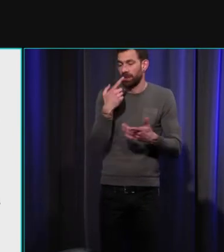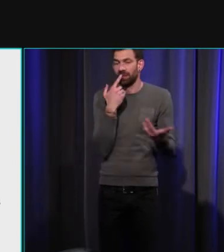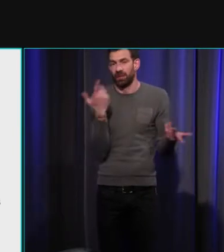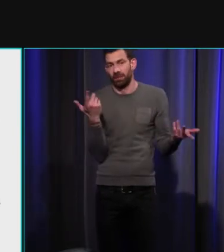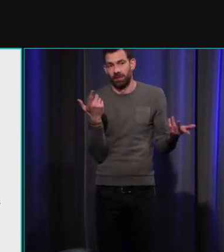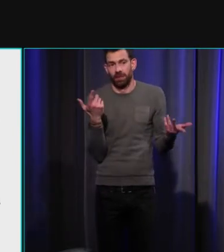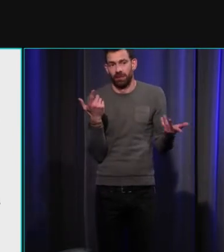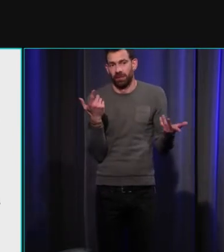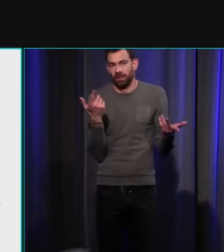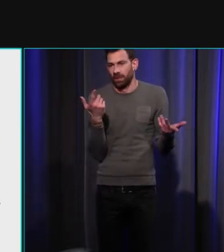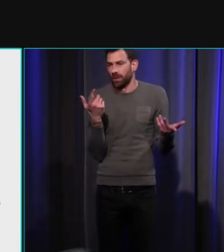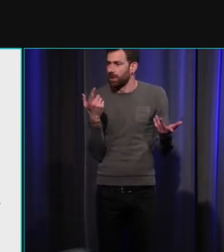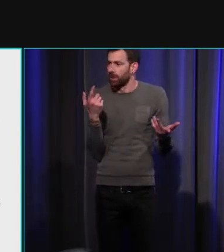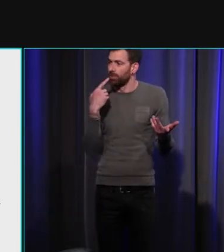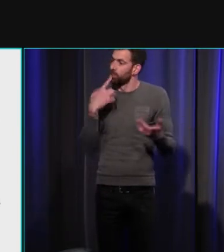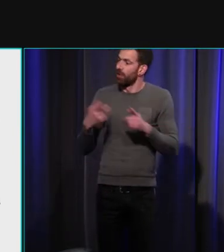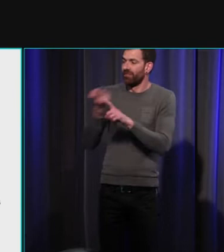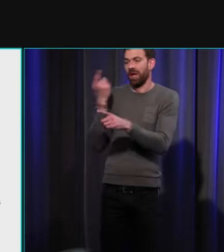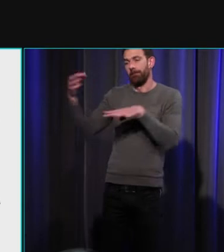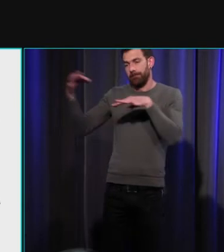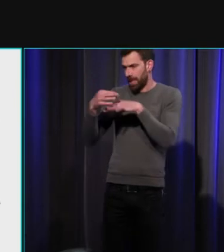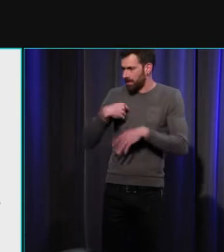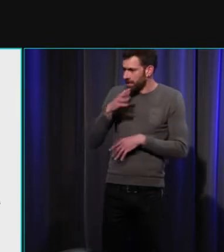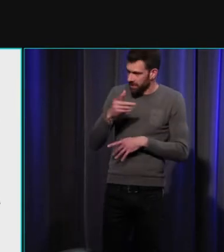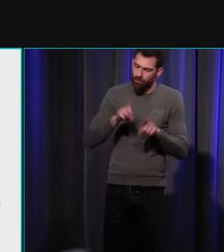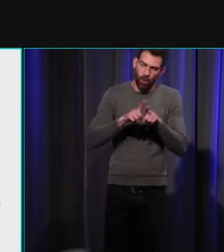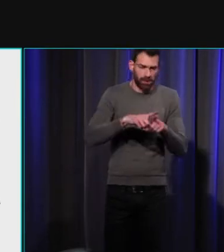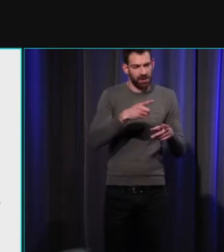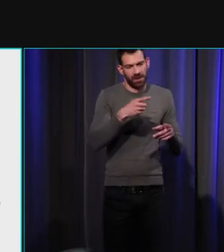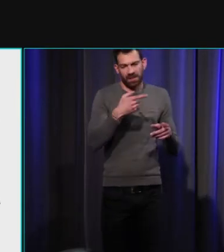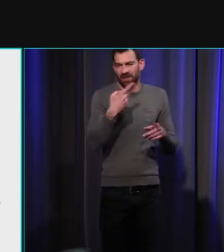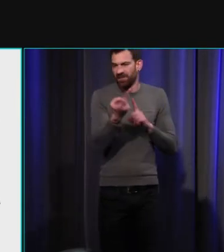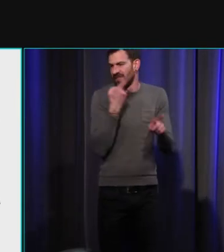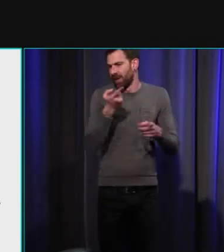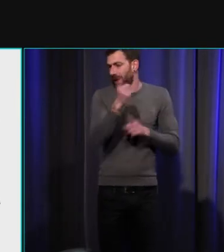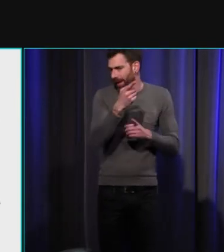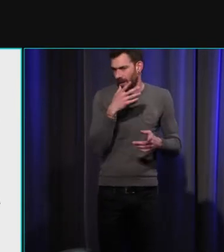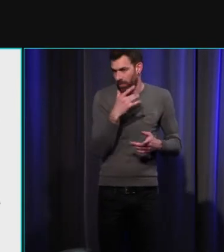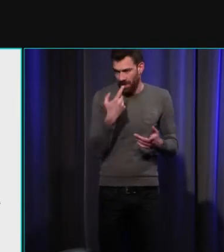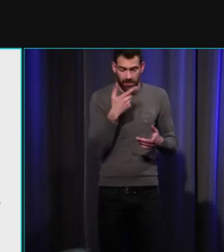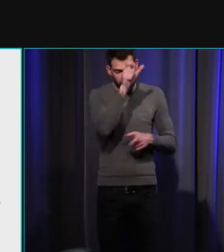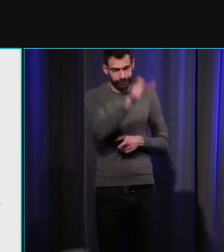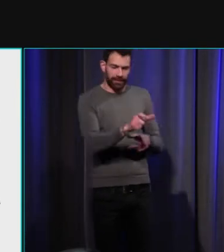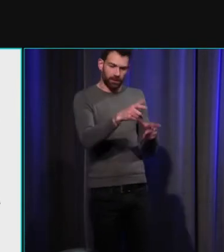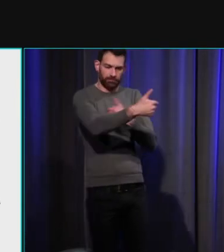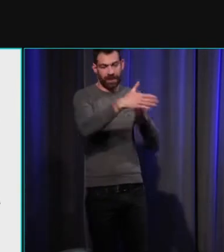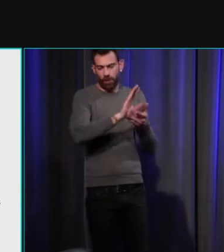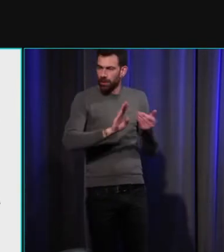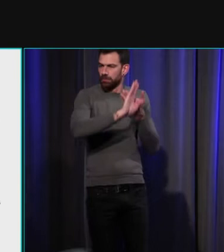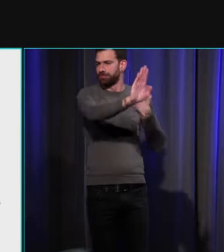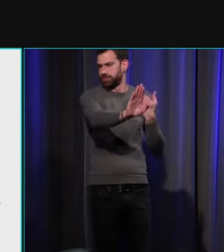plus se souiller par le versement du sang voyez donc c'est ils sont à l'extérieur ils n'appartiennent pas au monde des laïcs